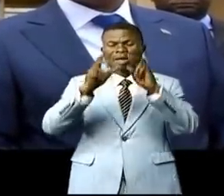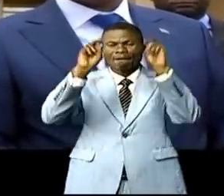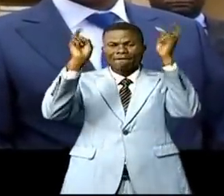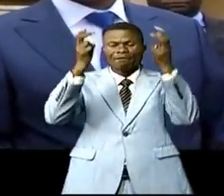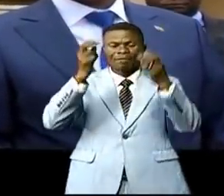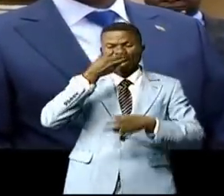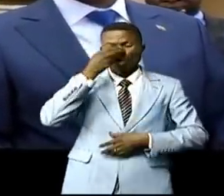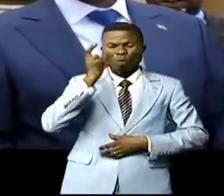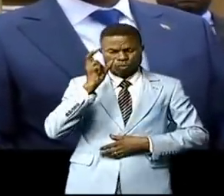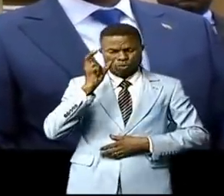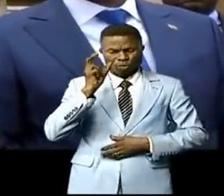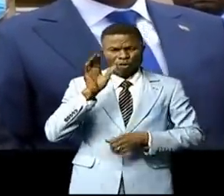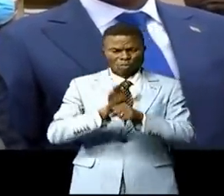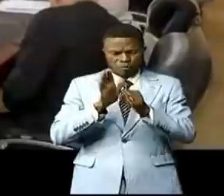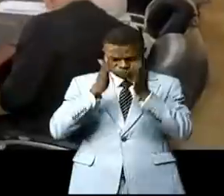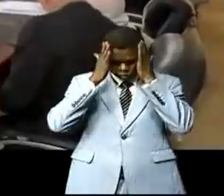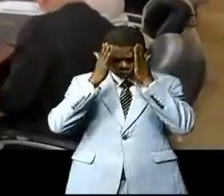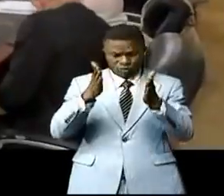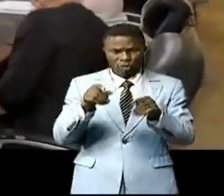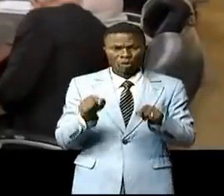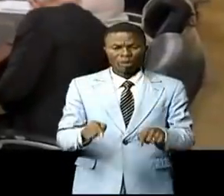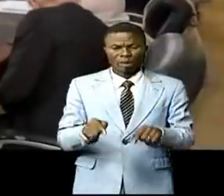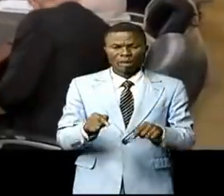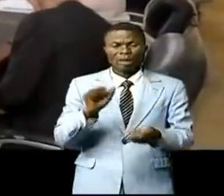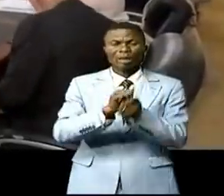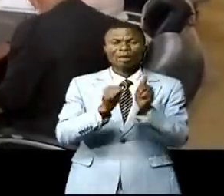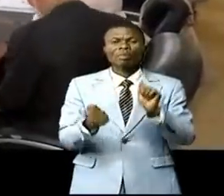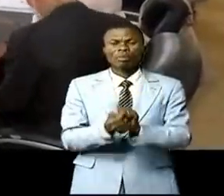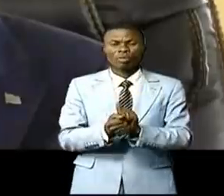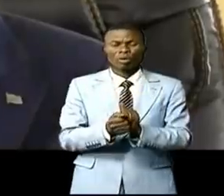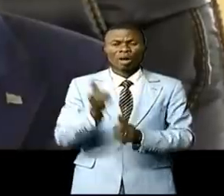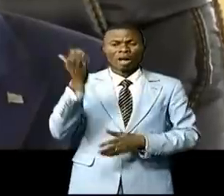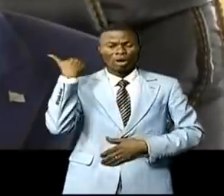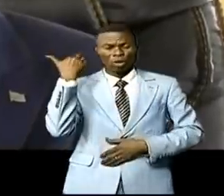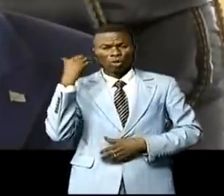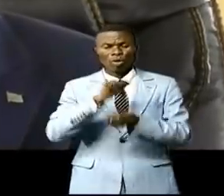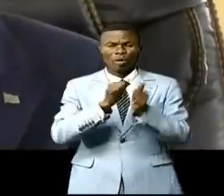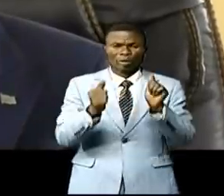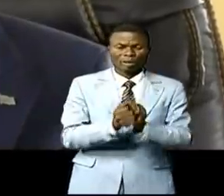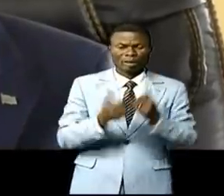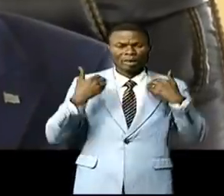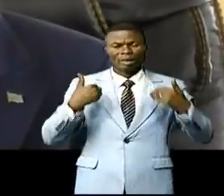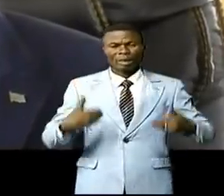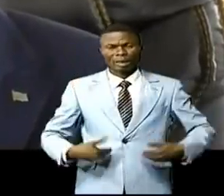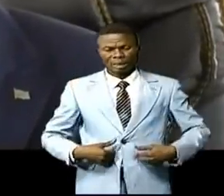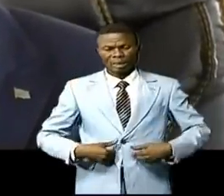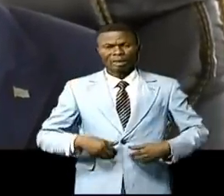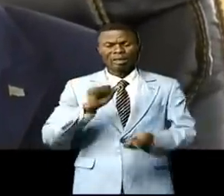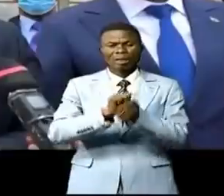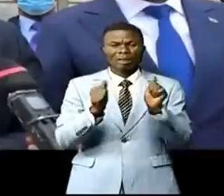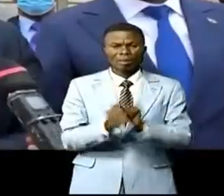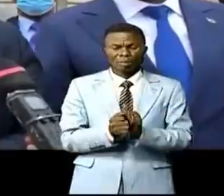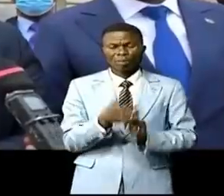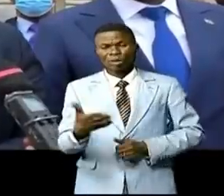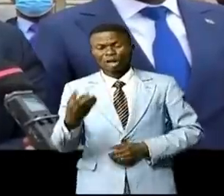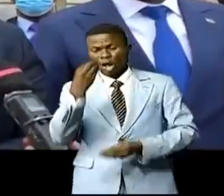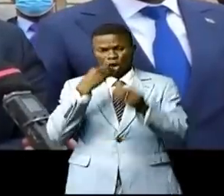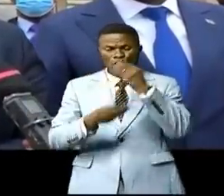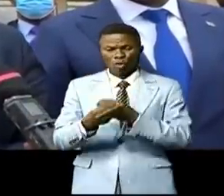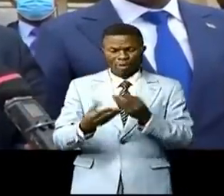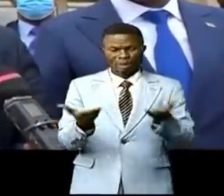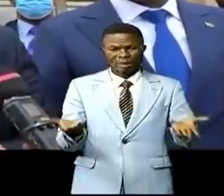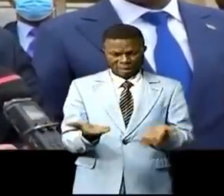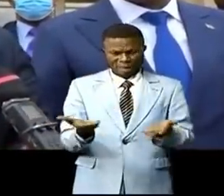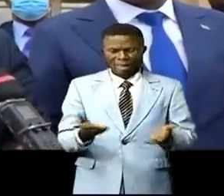une grande attention sur cette région, dans les secteurs de l'eau, dans le secteur de la santé. Les questions de biodiversité aussi sont